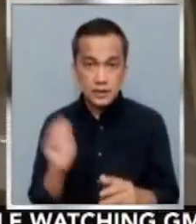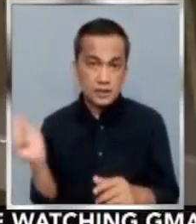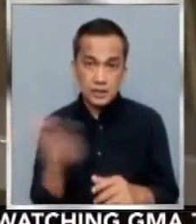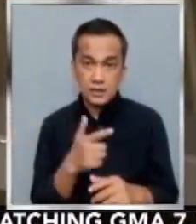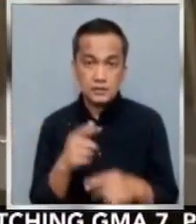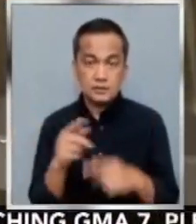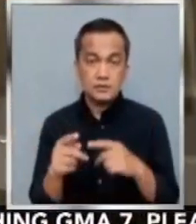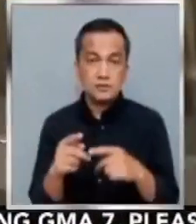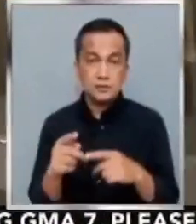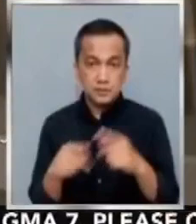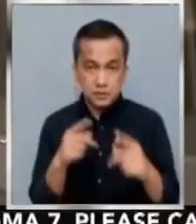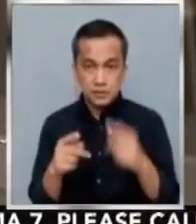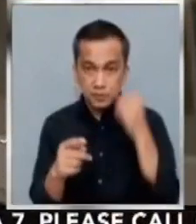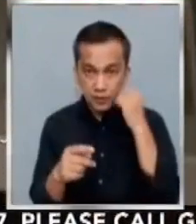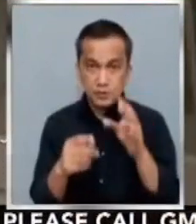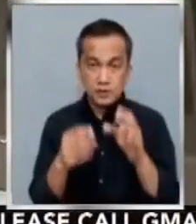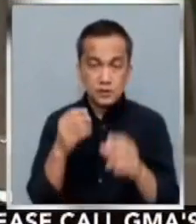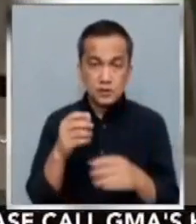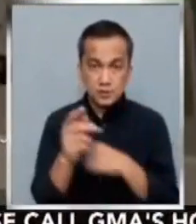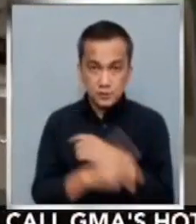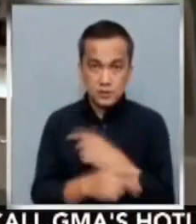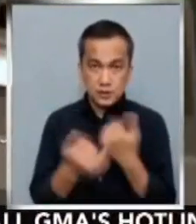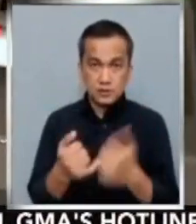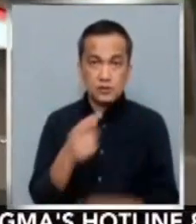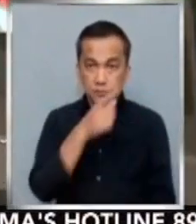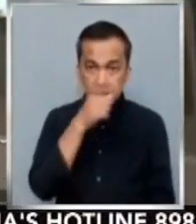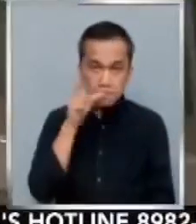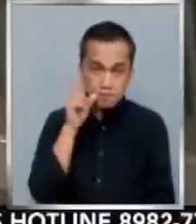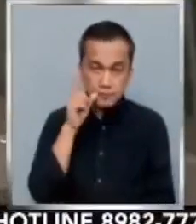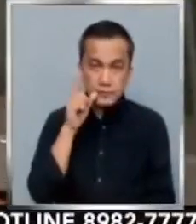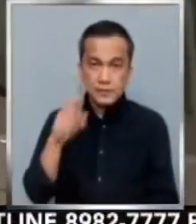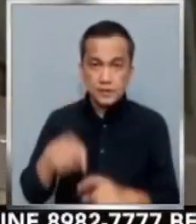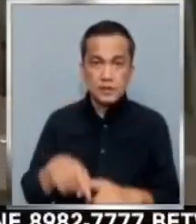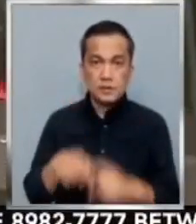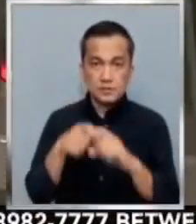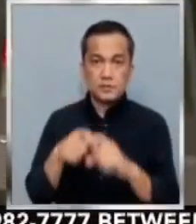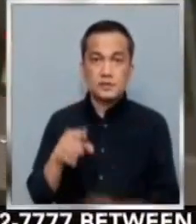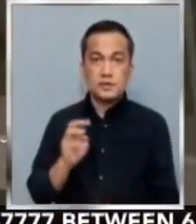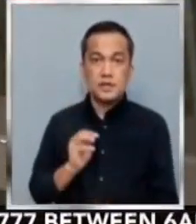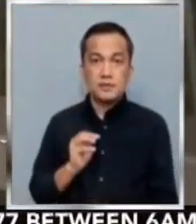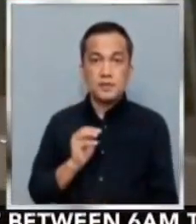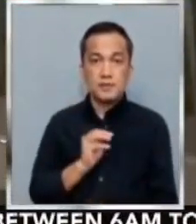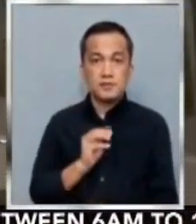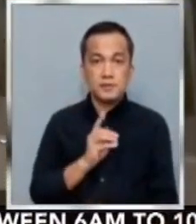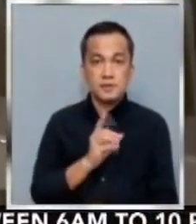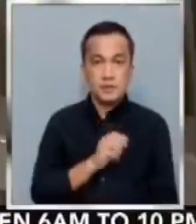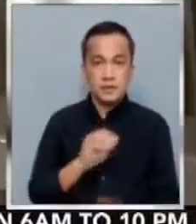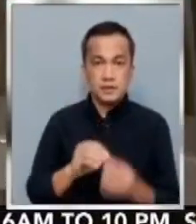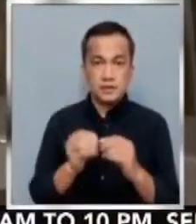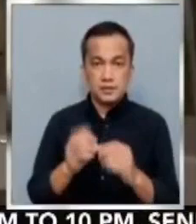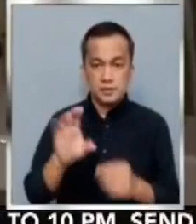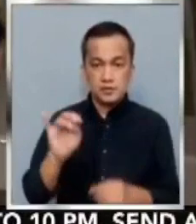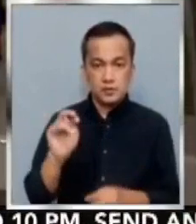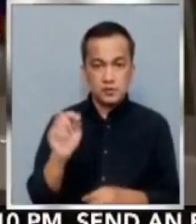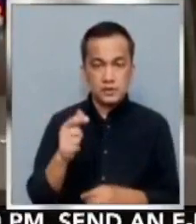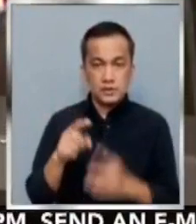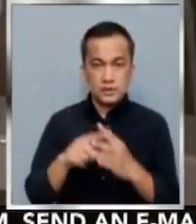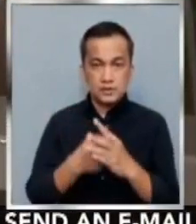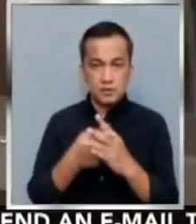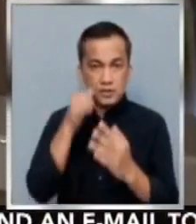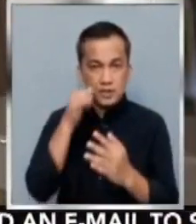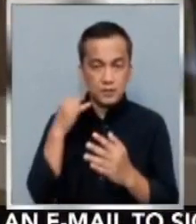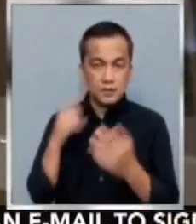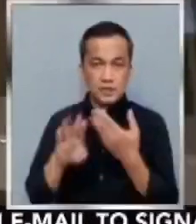makauwi sa probinsya ngayong Semana Santa, ay sinuspindi na po ng MMDA ang number coding scheme mula kagabi at ibabalik na yan